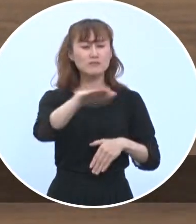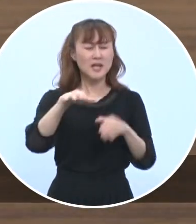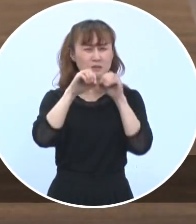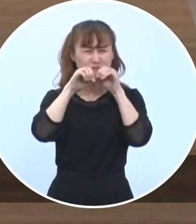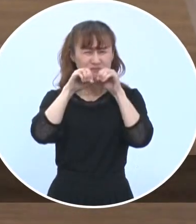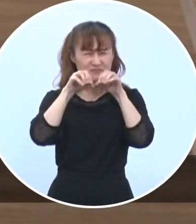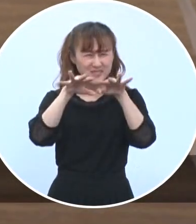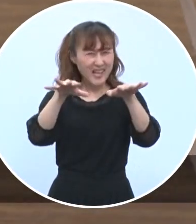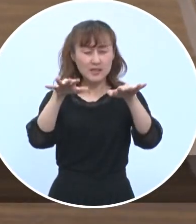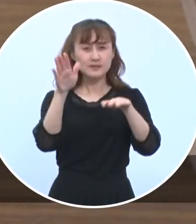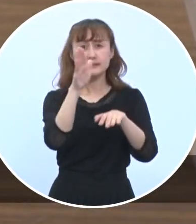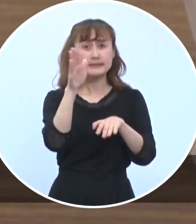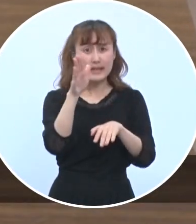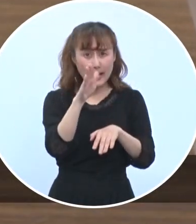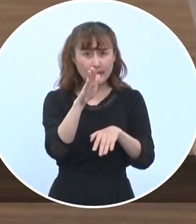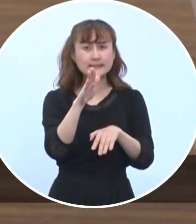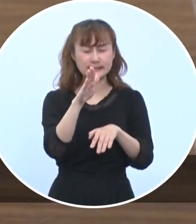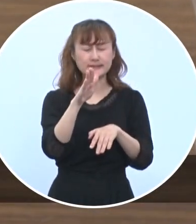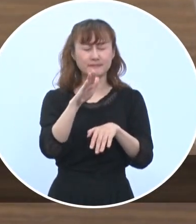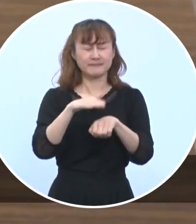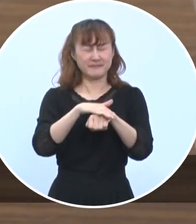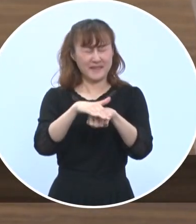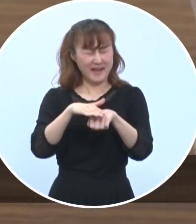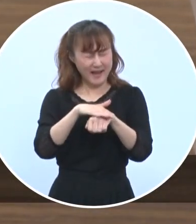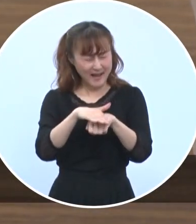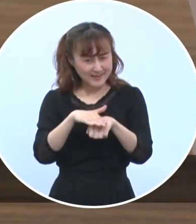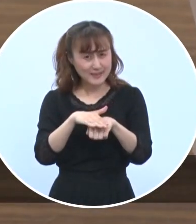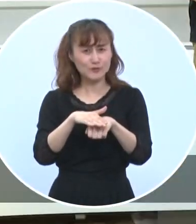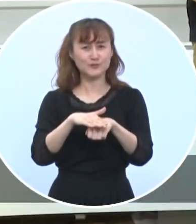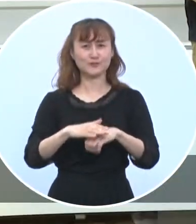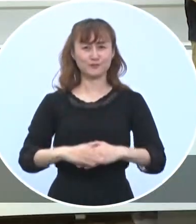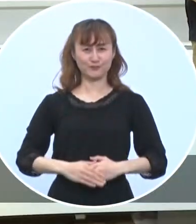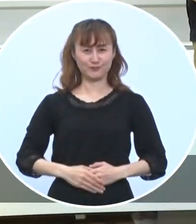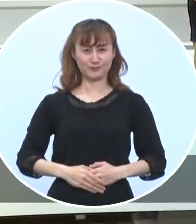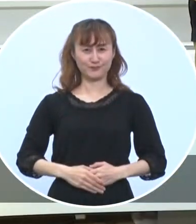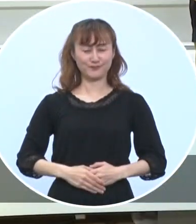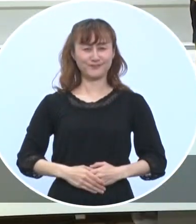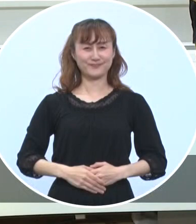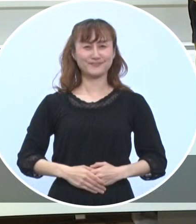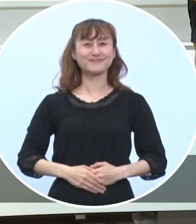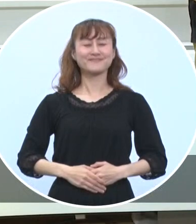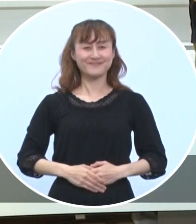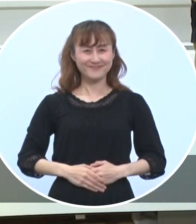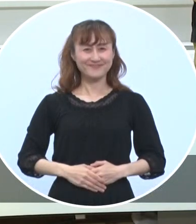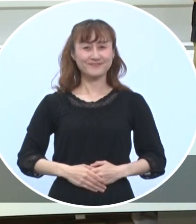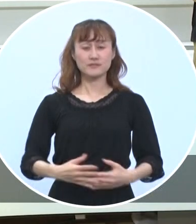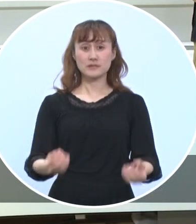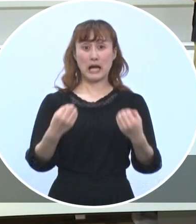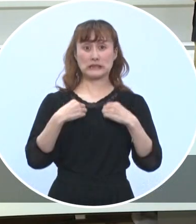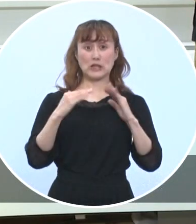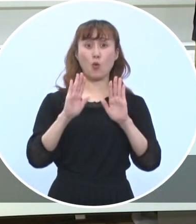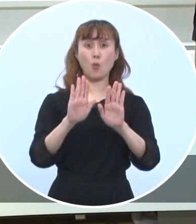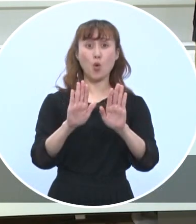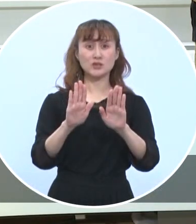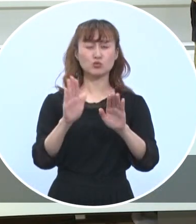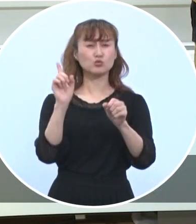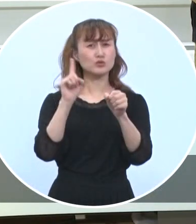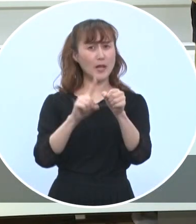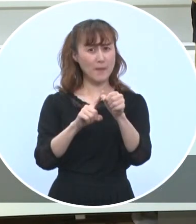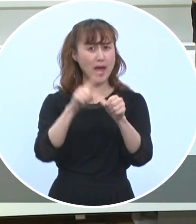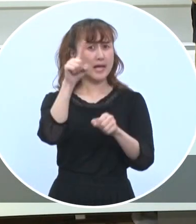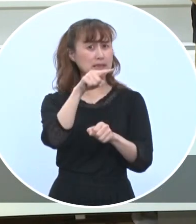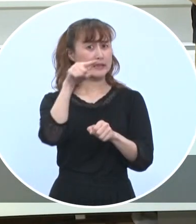を広げないという点でとても重要です。 感染防止のために人との間隔は空けましょ